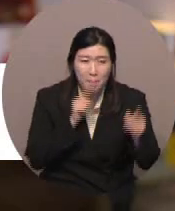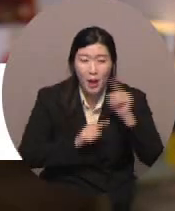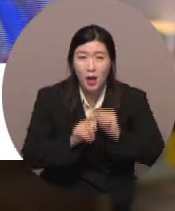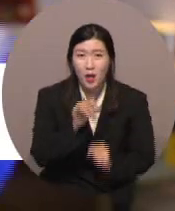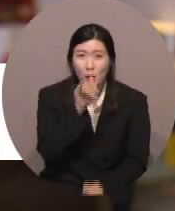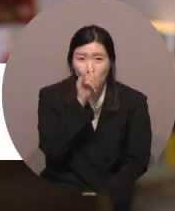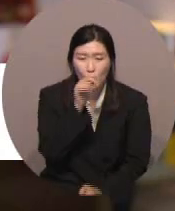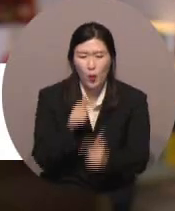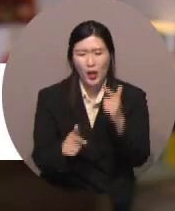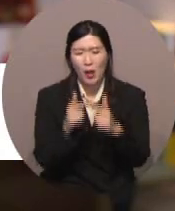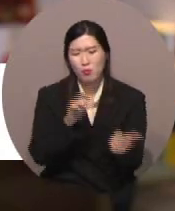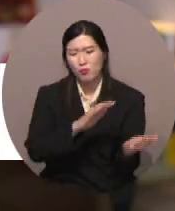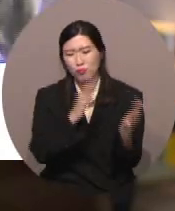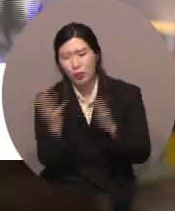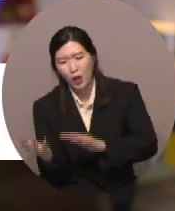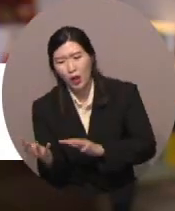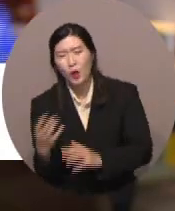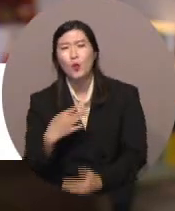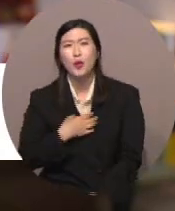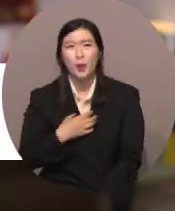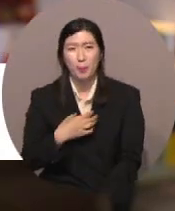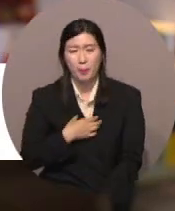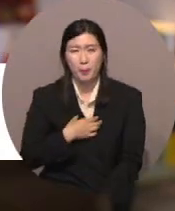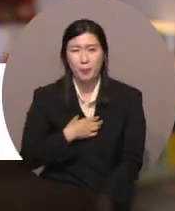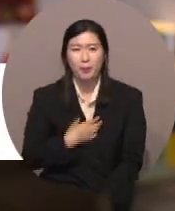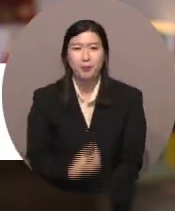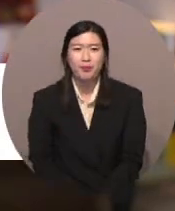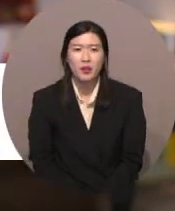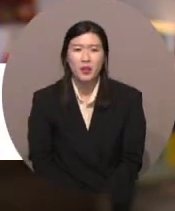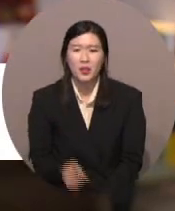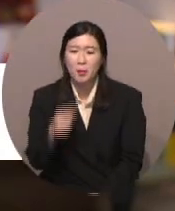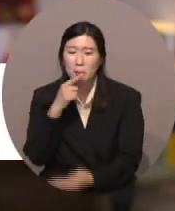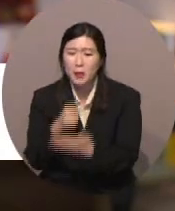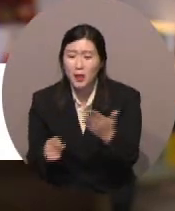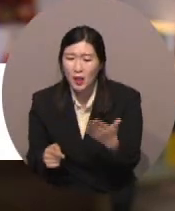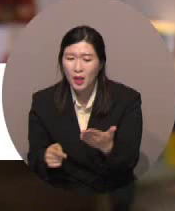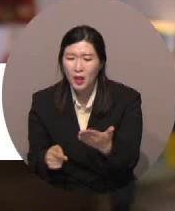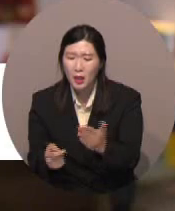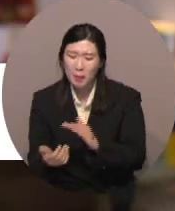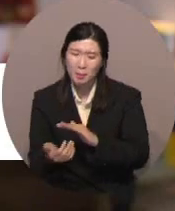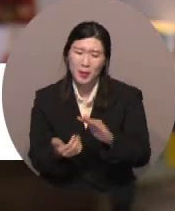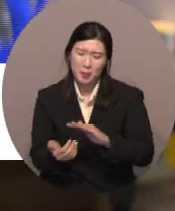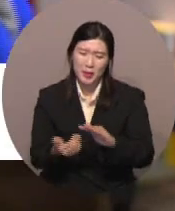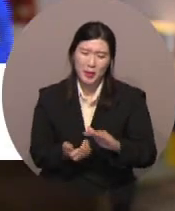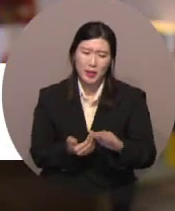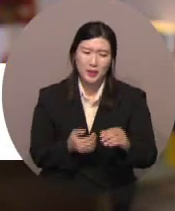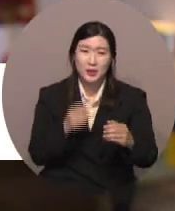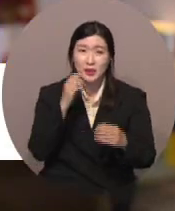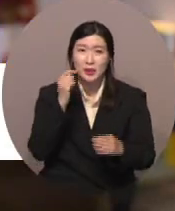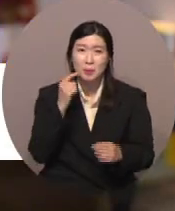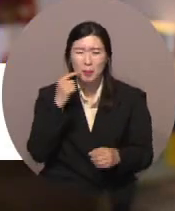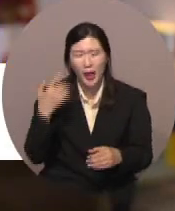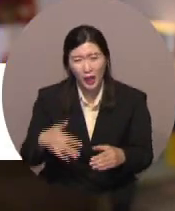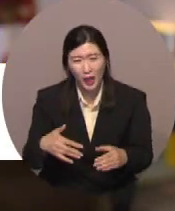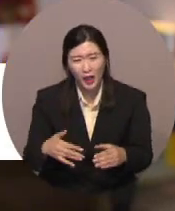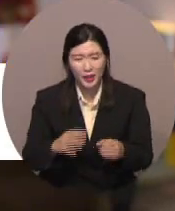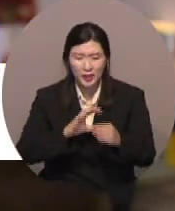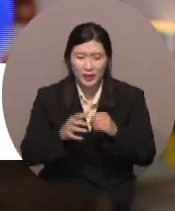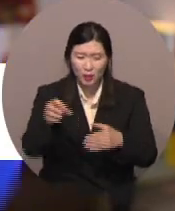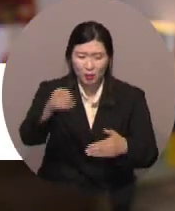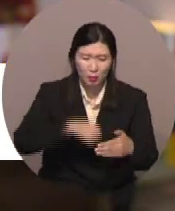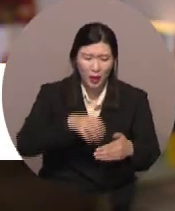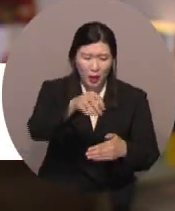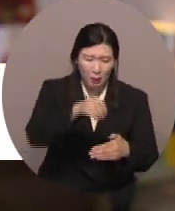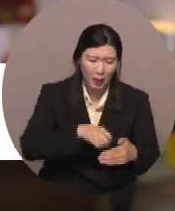또 도복될 수가 있고요. 나무가 찢어지고 하니까 그런 부분을 예방하기 위해서 저희는 그런 손해나는